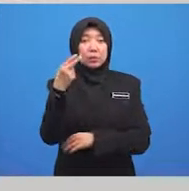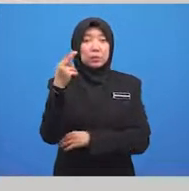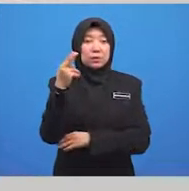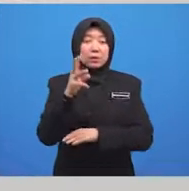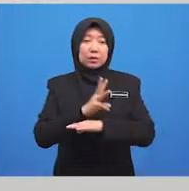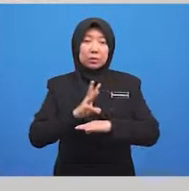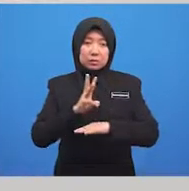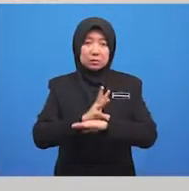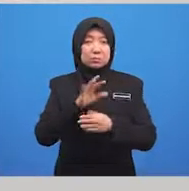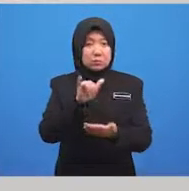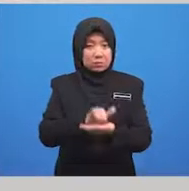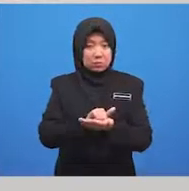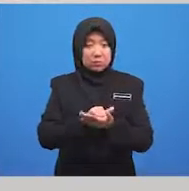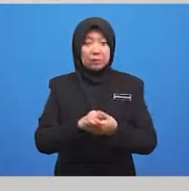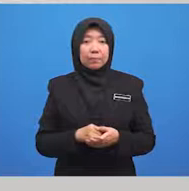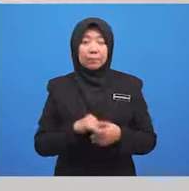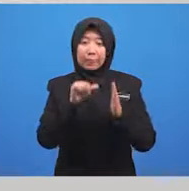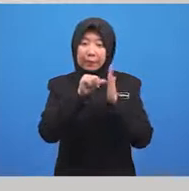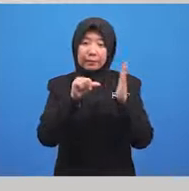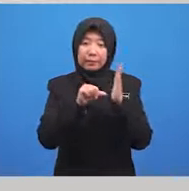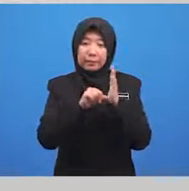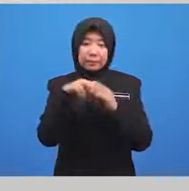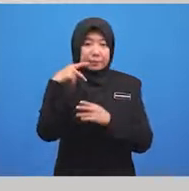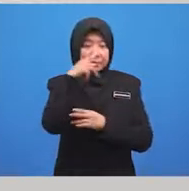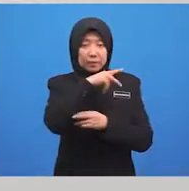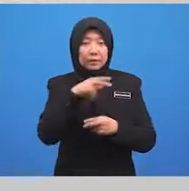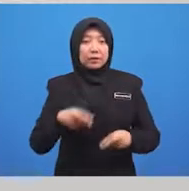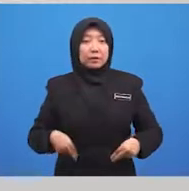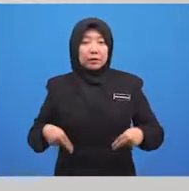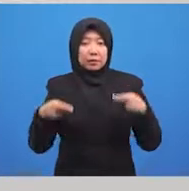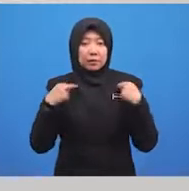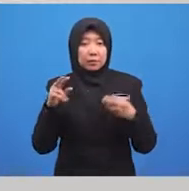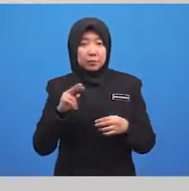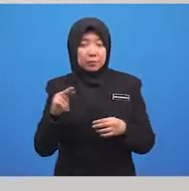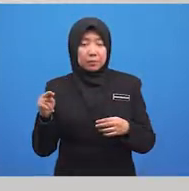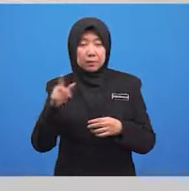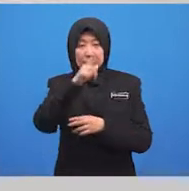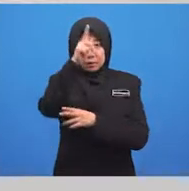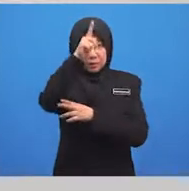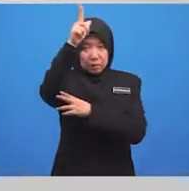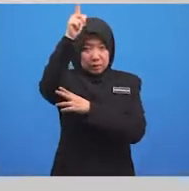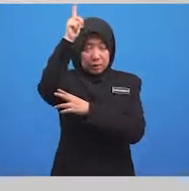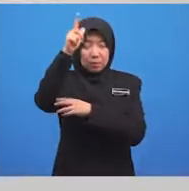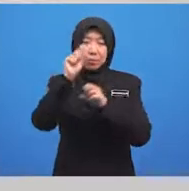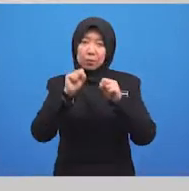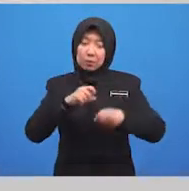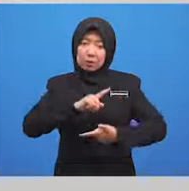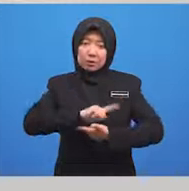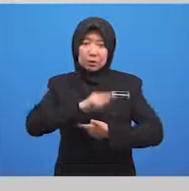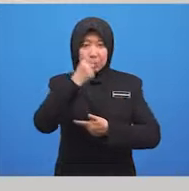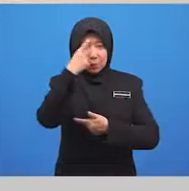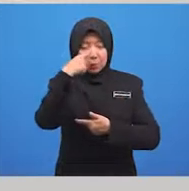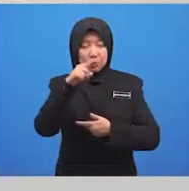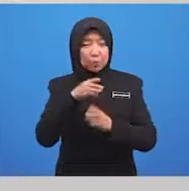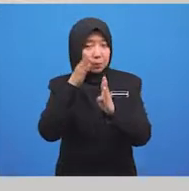tersebut. Akta Pemuliharaan Hidupan Liar 2010 pula membolehkan lesen untuk permohonan